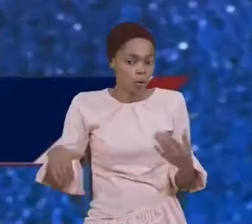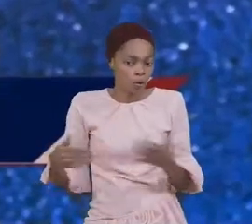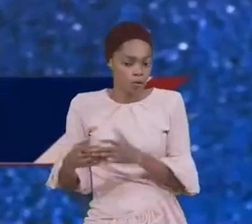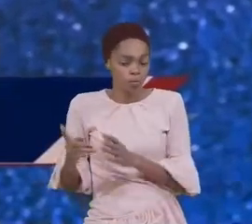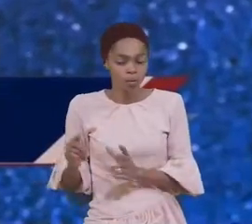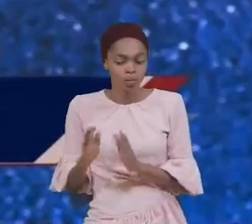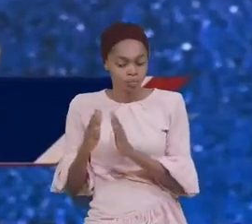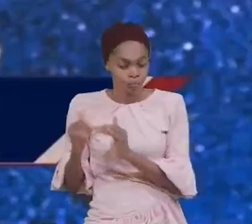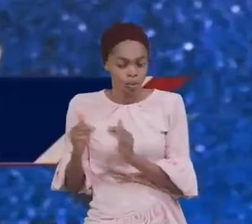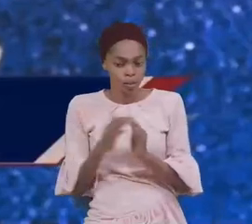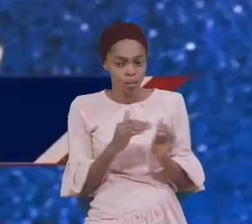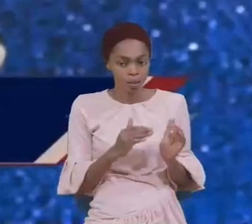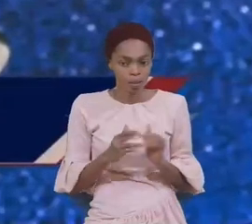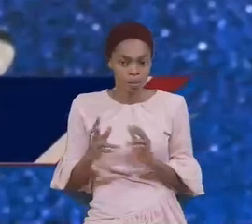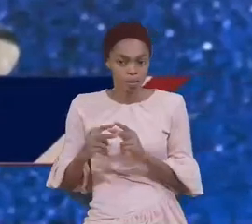de Beth-Horon,